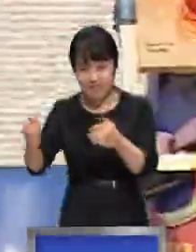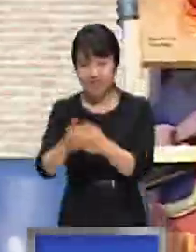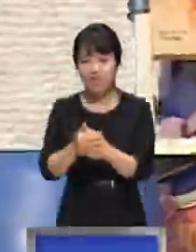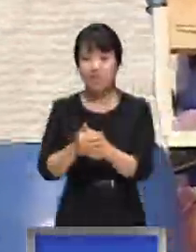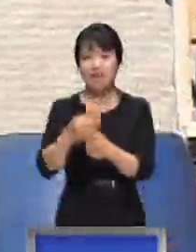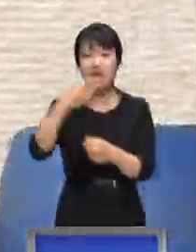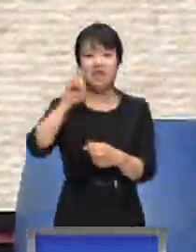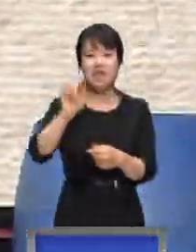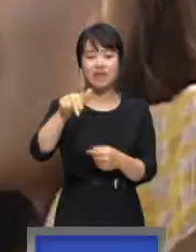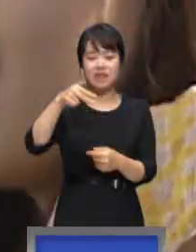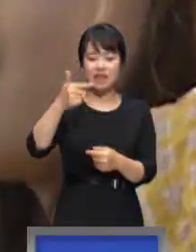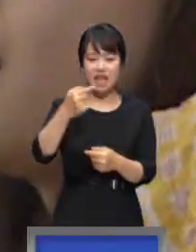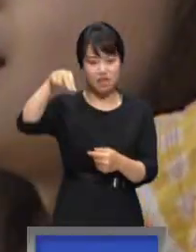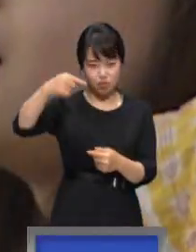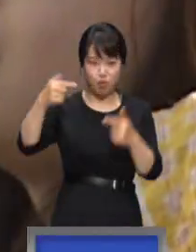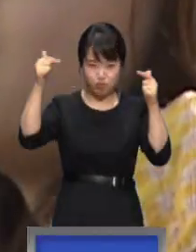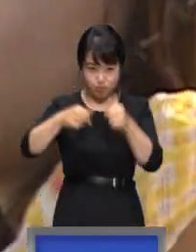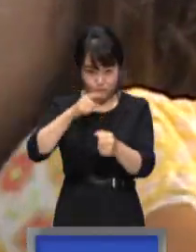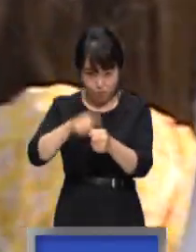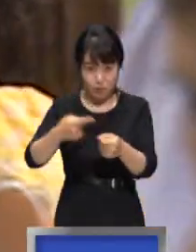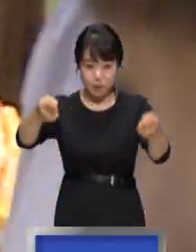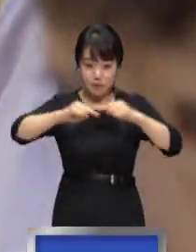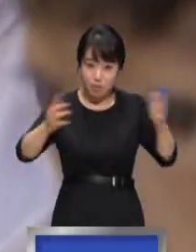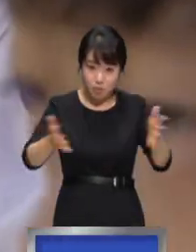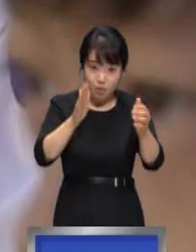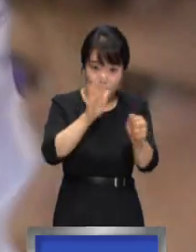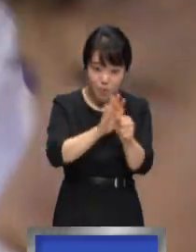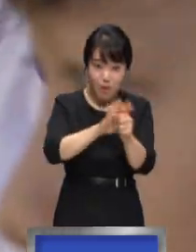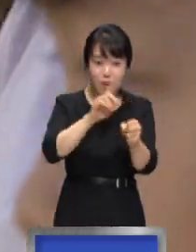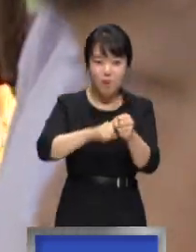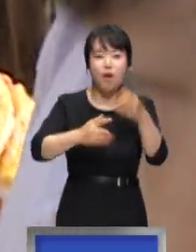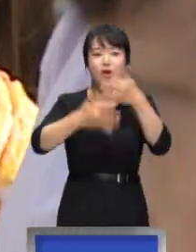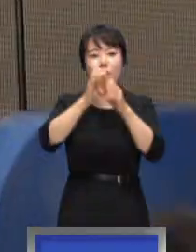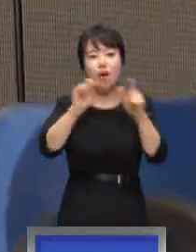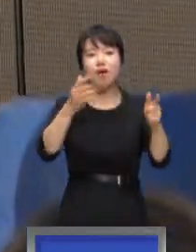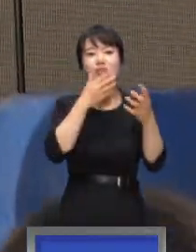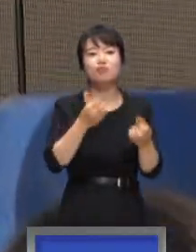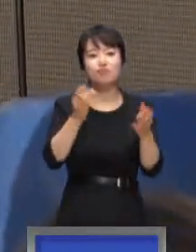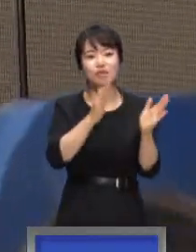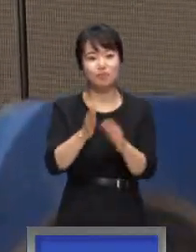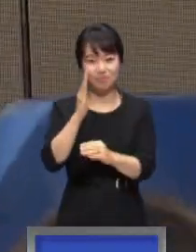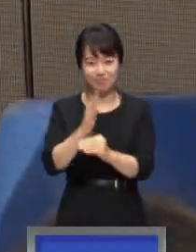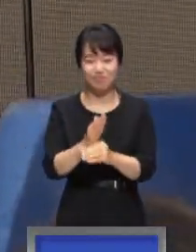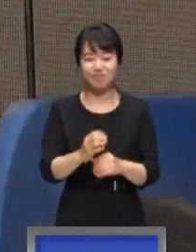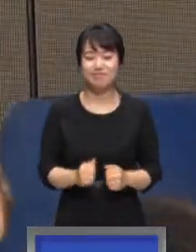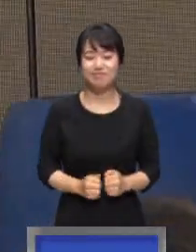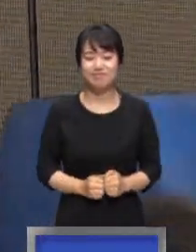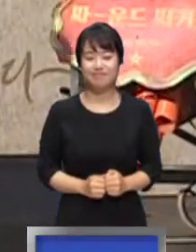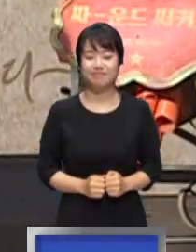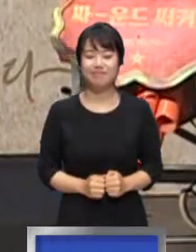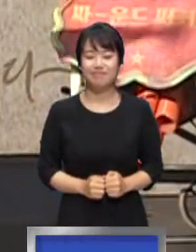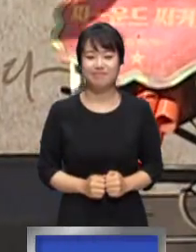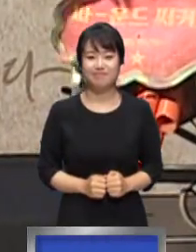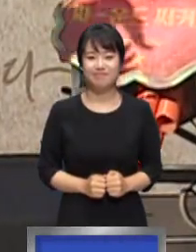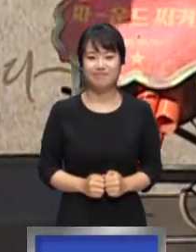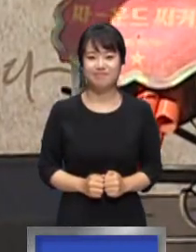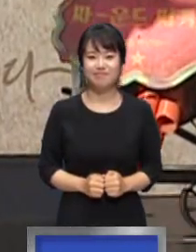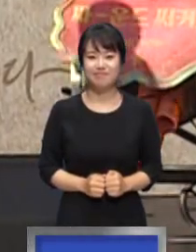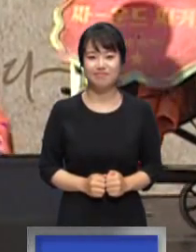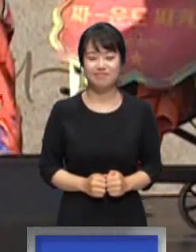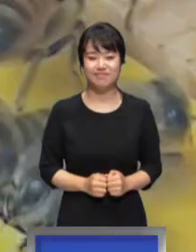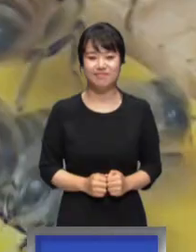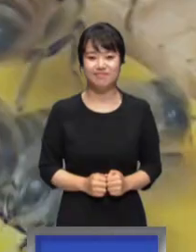탄소 중립 실천과 참여 유도를 위해 영화제 등 다채로운 행사를 진행할 예정입니다. 딜라이브 뉴스 이상범입니다.